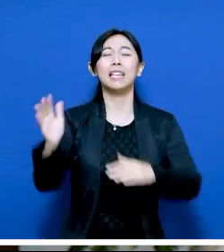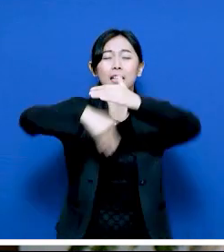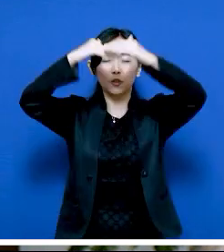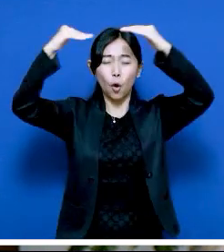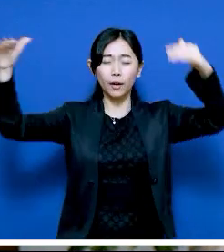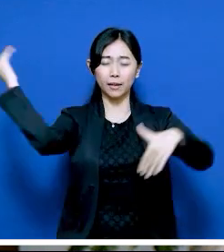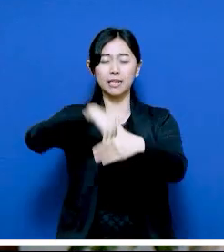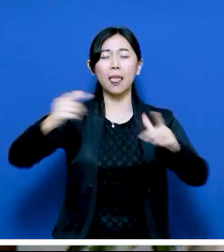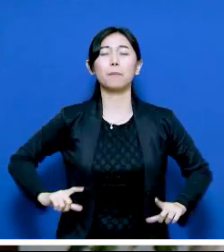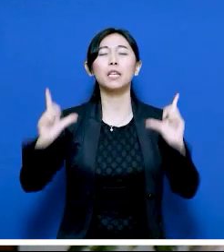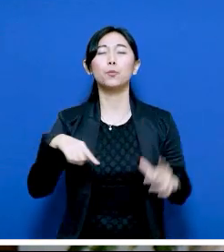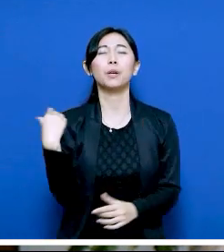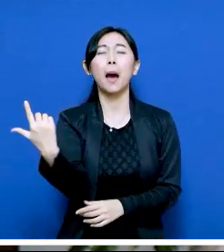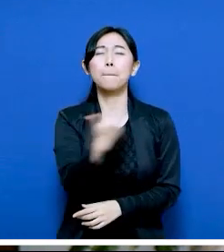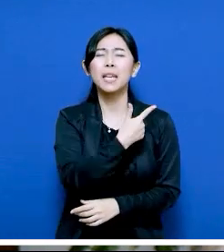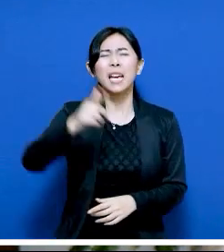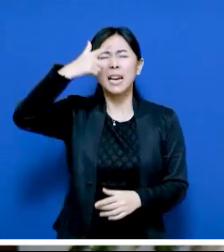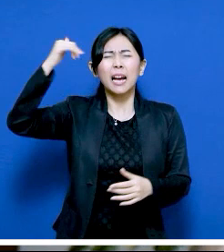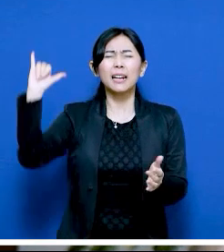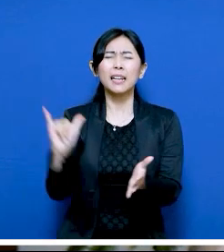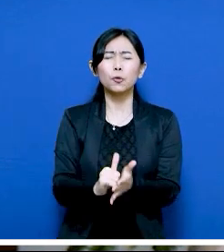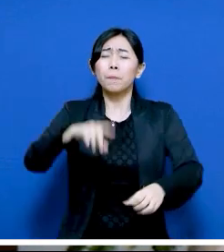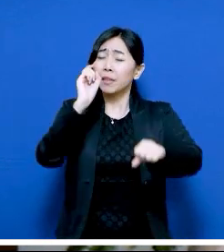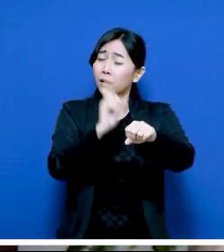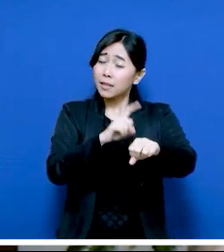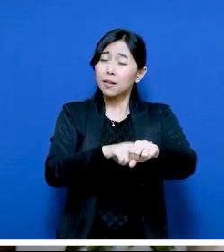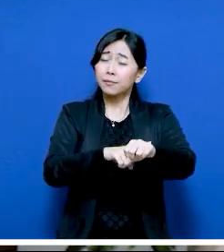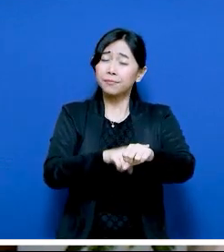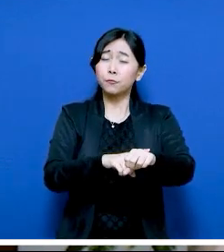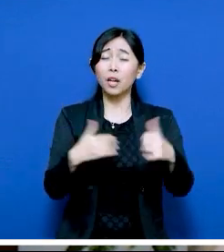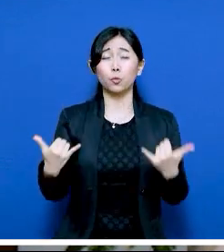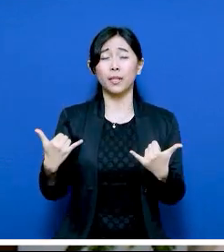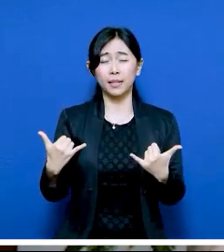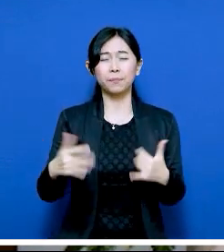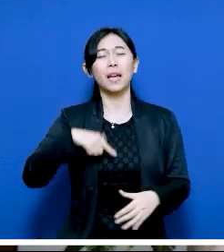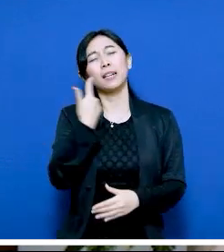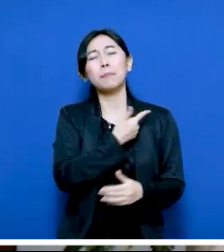dalam kehidupan kami. Karena itu ketika saat ini, kami